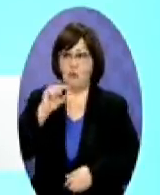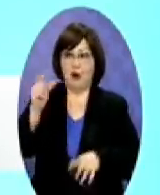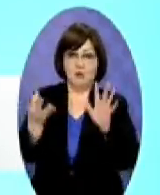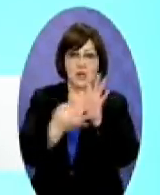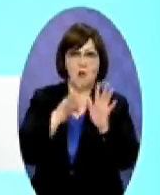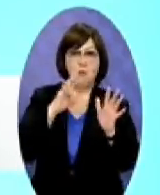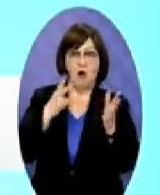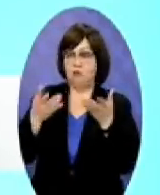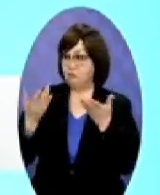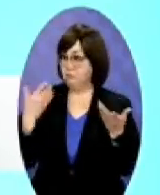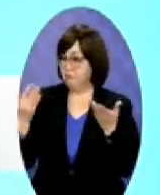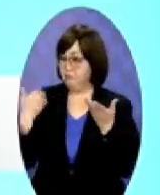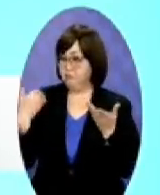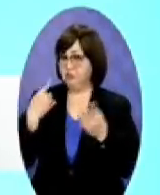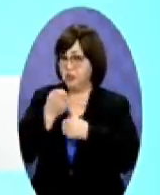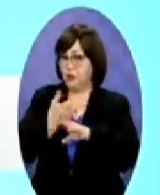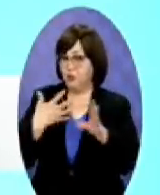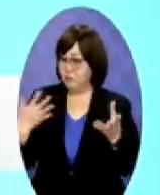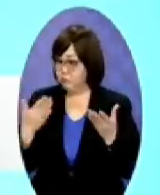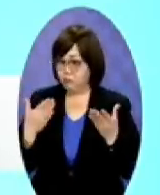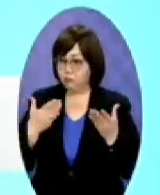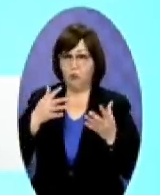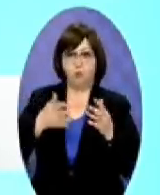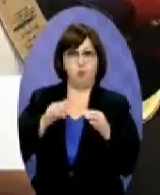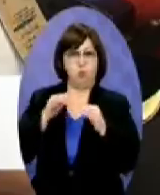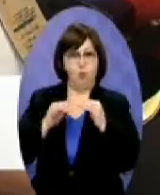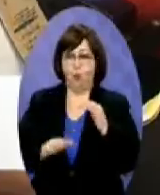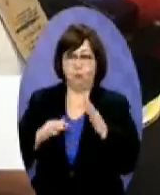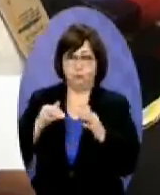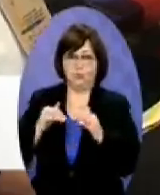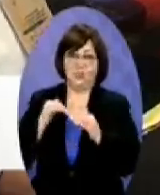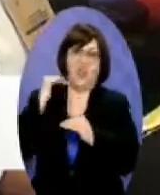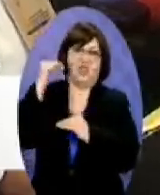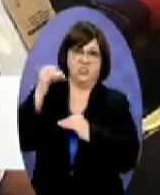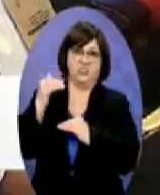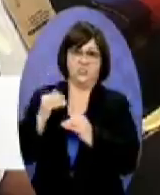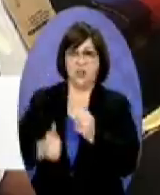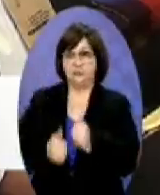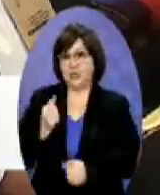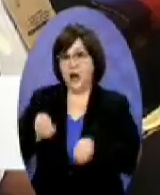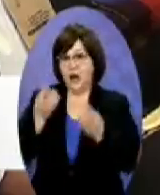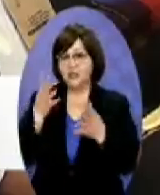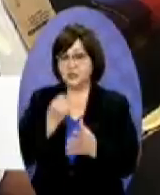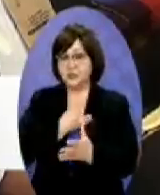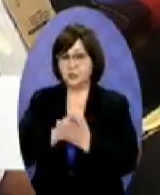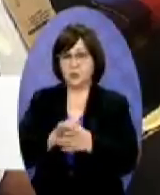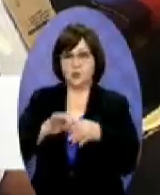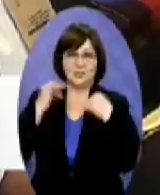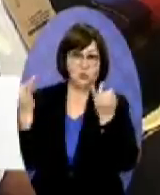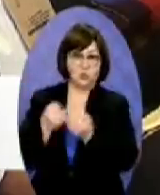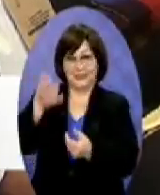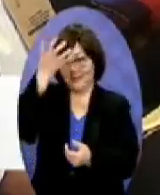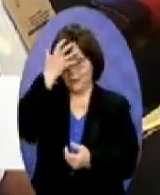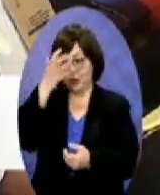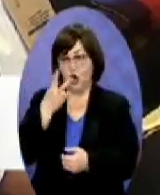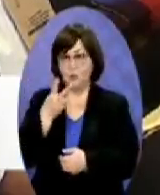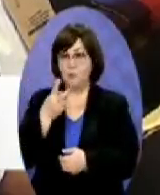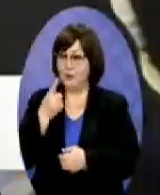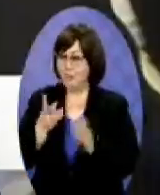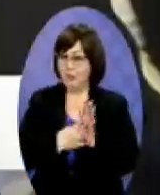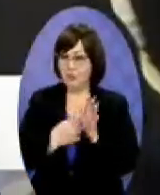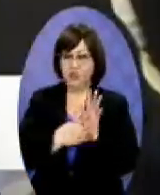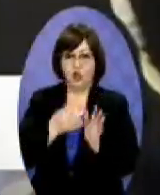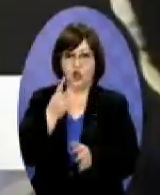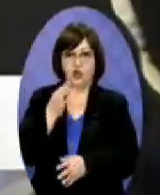2018 онтойгоос одоо буухгүй үнээсээ дээшээ гэж одоо тооцож байгаа. За улсын хурал засгийн газрын хувьд 1992 оноос хойш